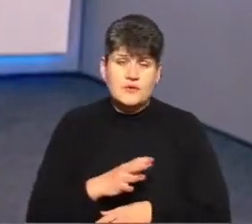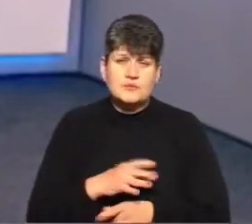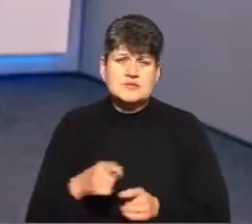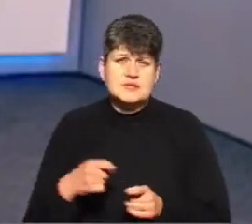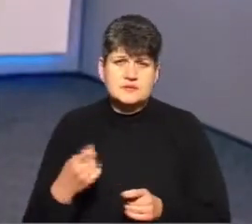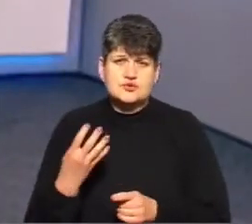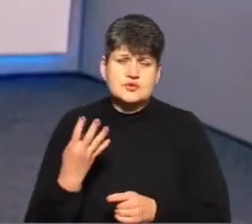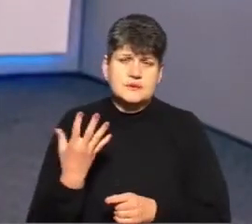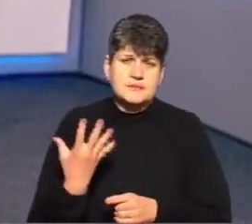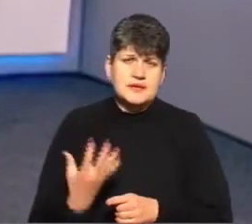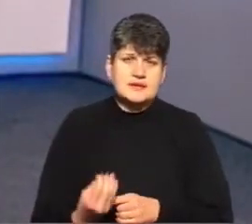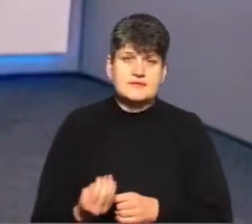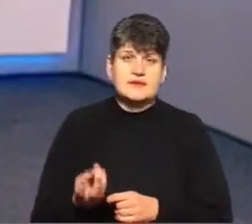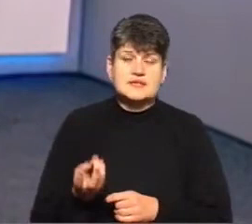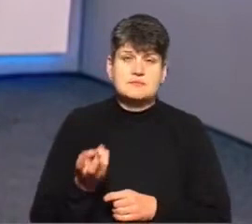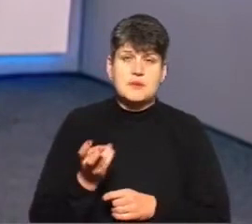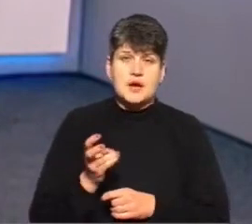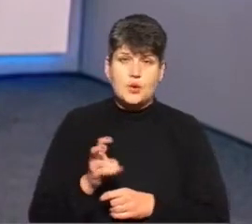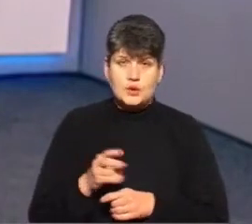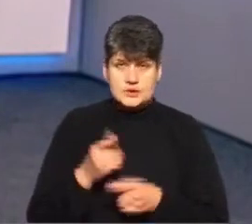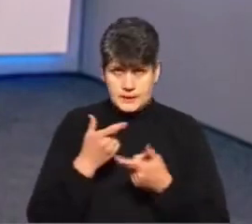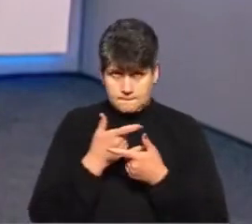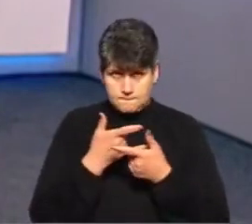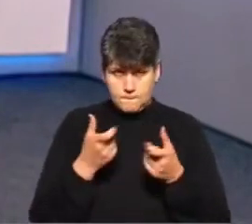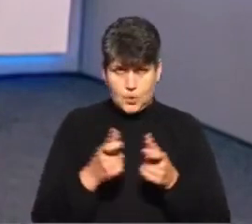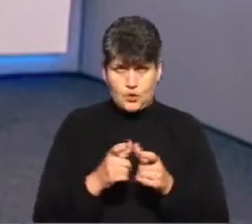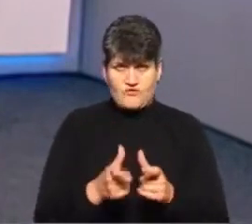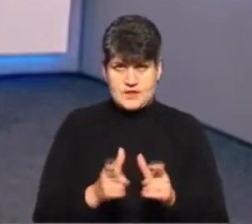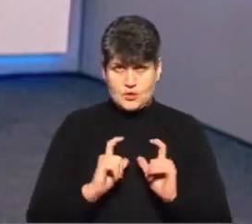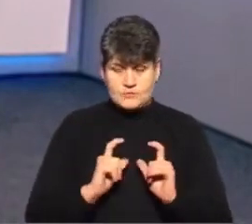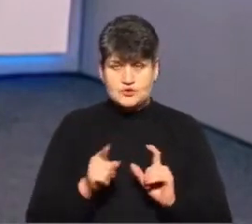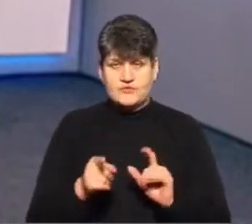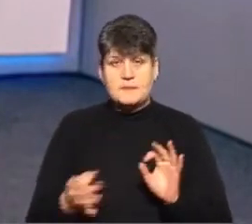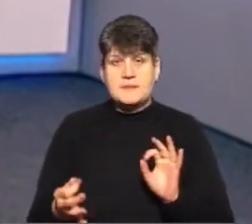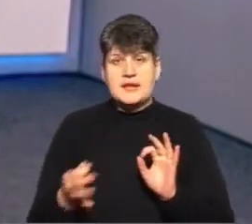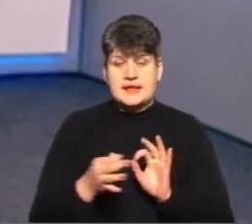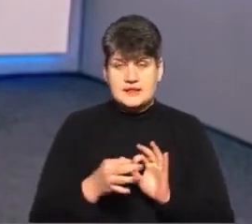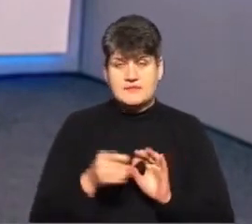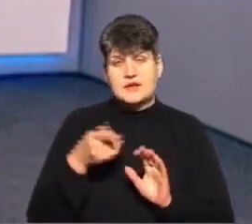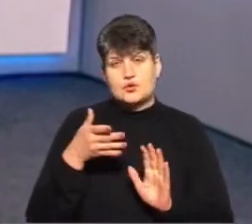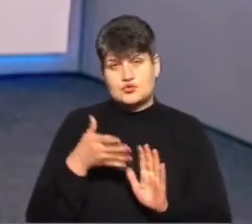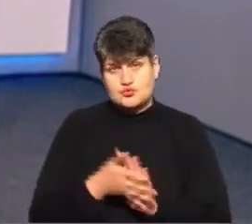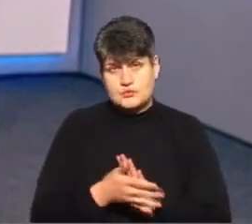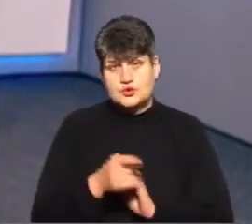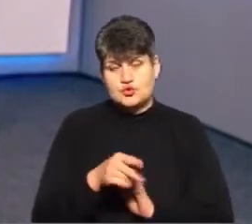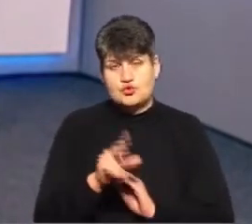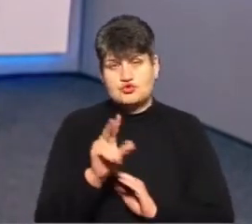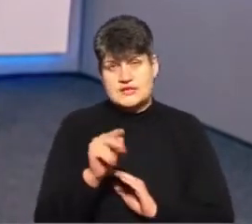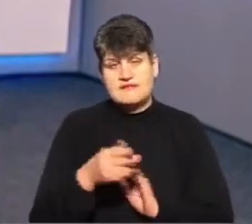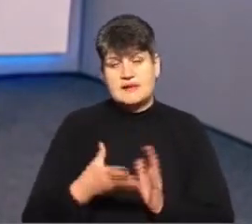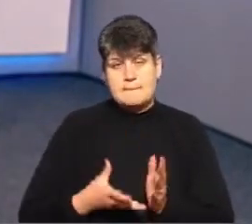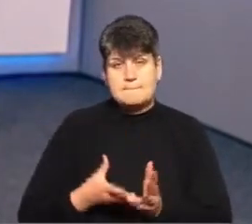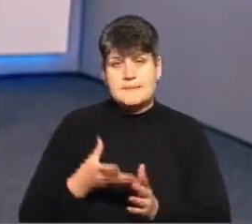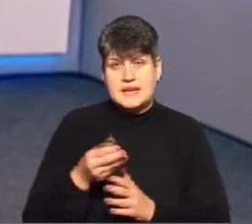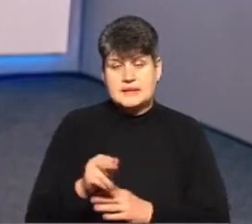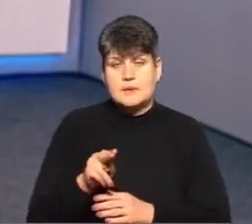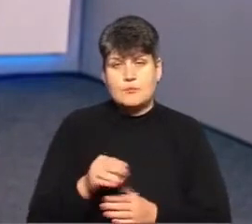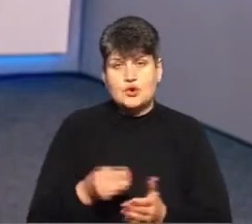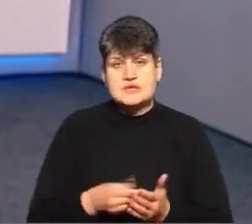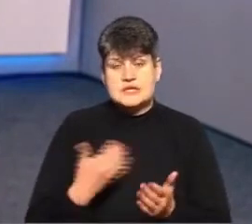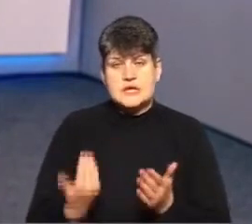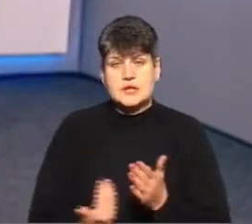До вас приходить повідомлення, що ви приєднані, і ви вже розумієте, що з такого-то числа ви платите по ціні нового